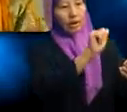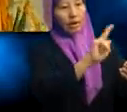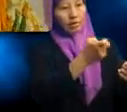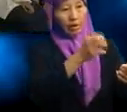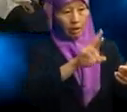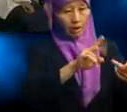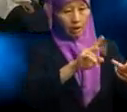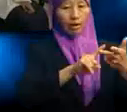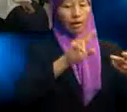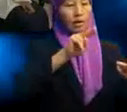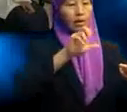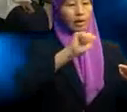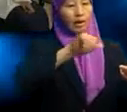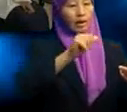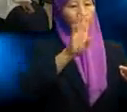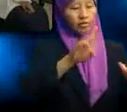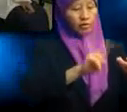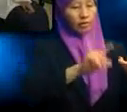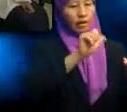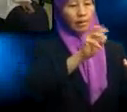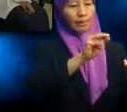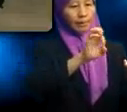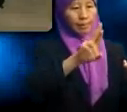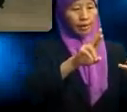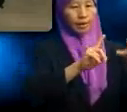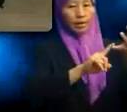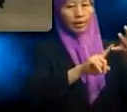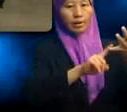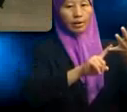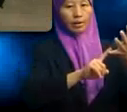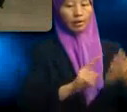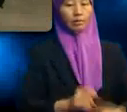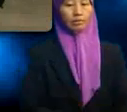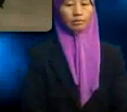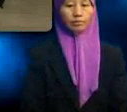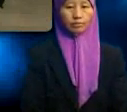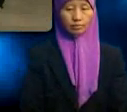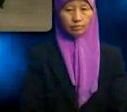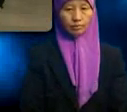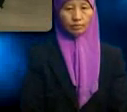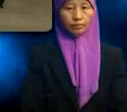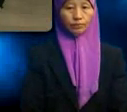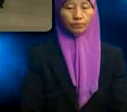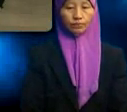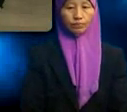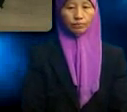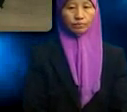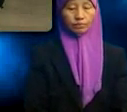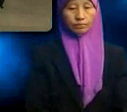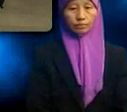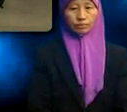Azhar, Najib, Amir. Usalli fardha jumaati